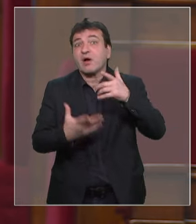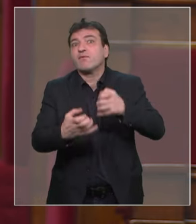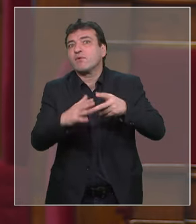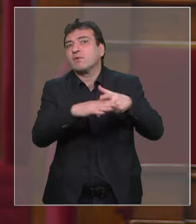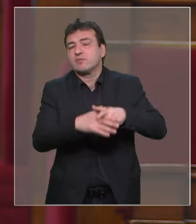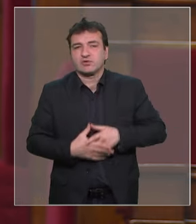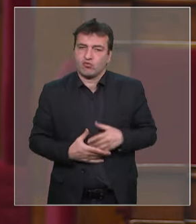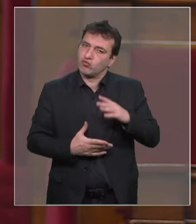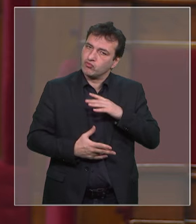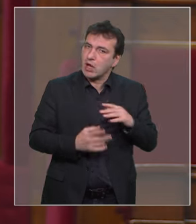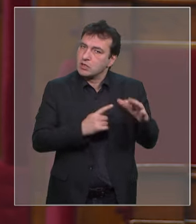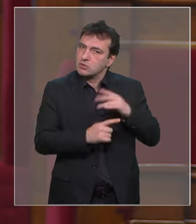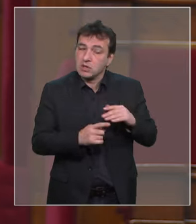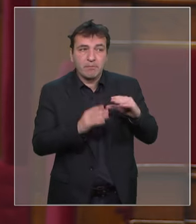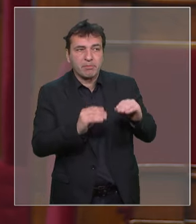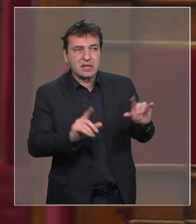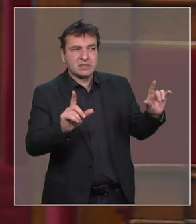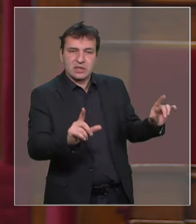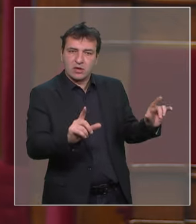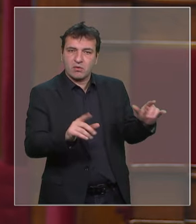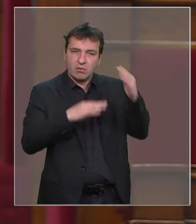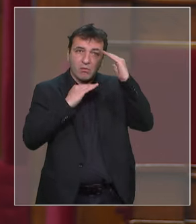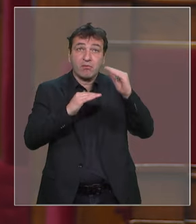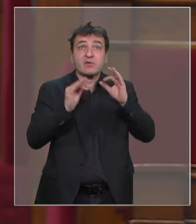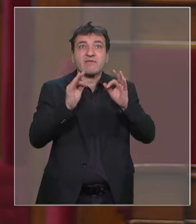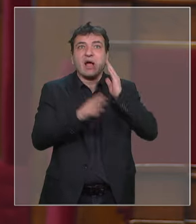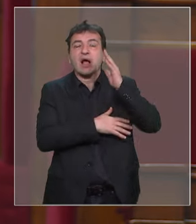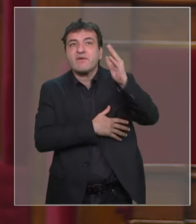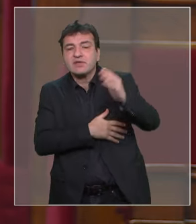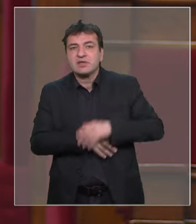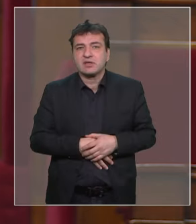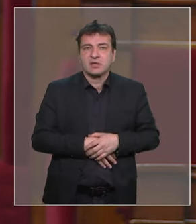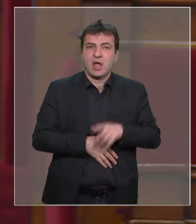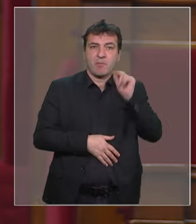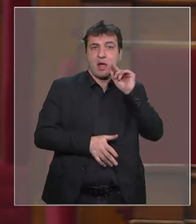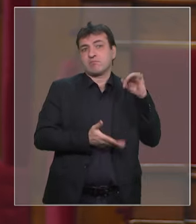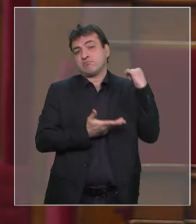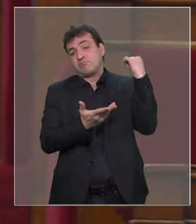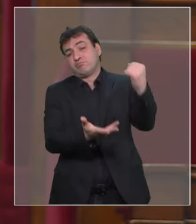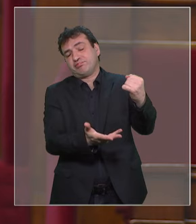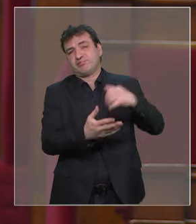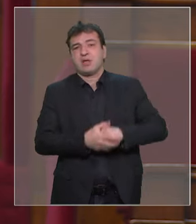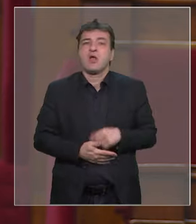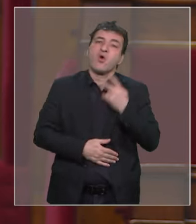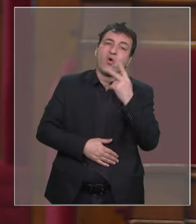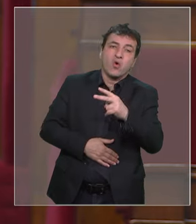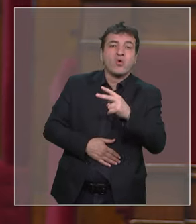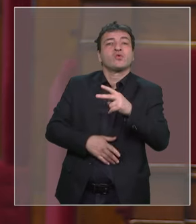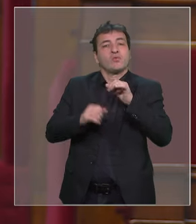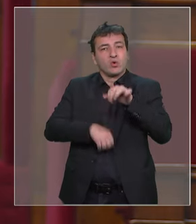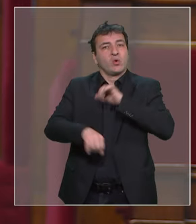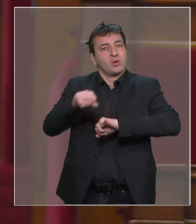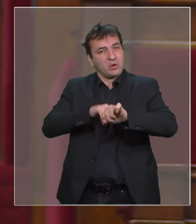sociétaux, la place des écrans, la confiance dans l'avenir, la transmission parentale. D'autres sont